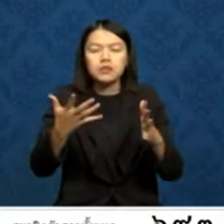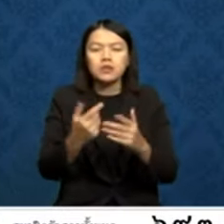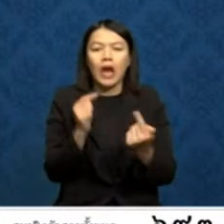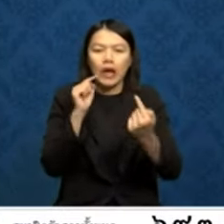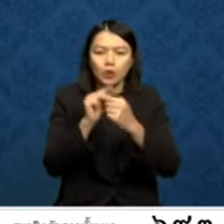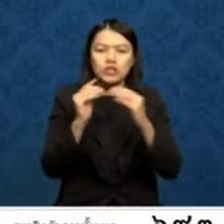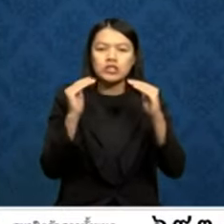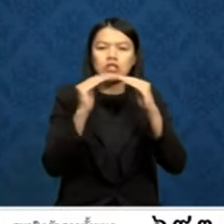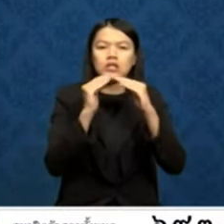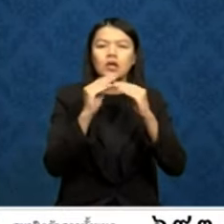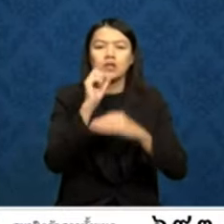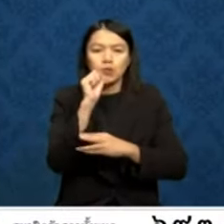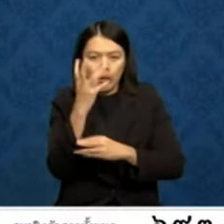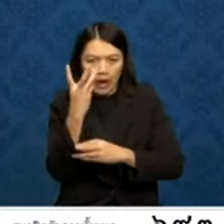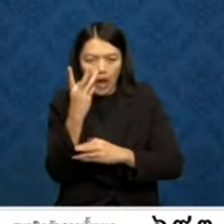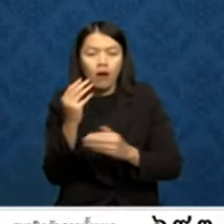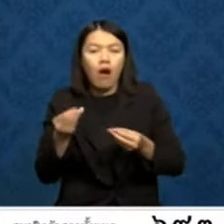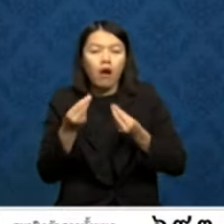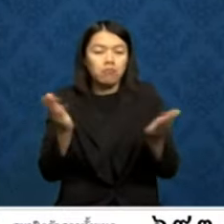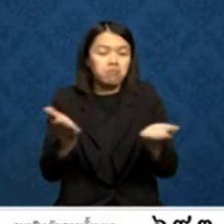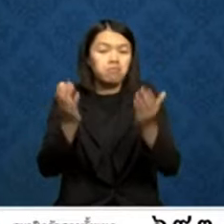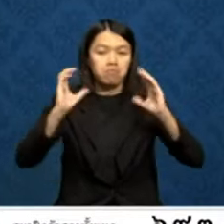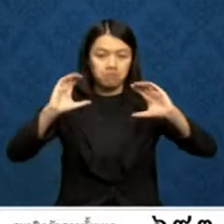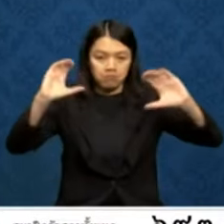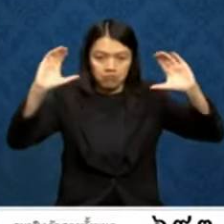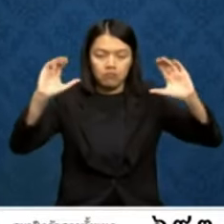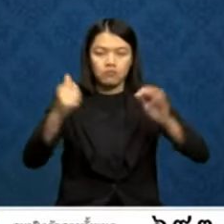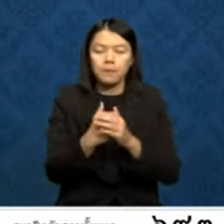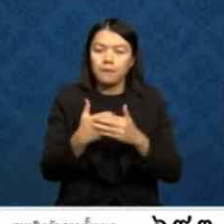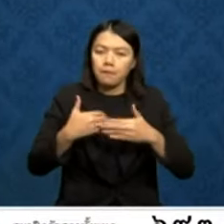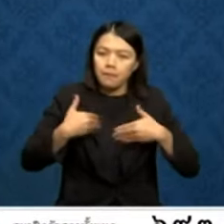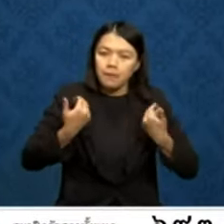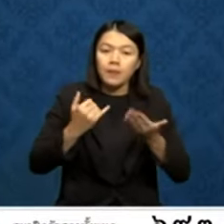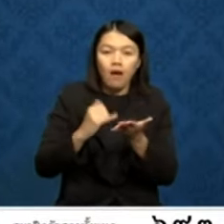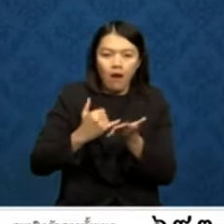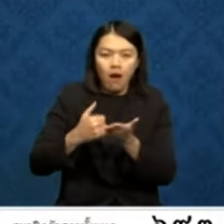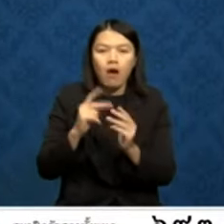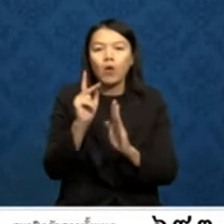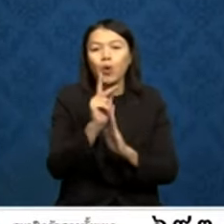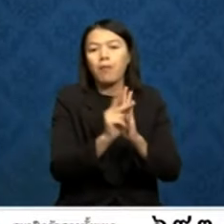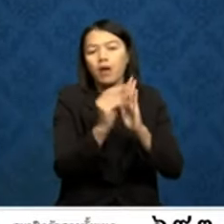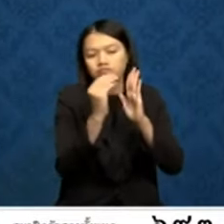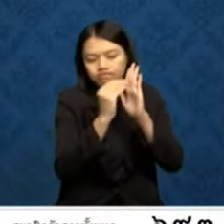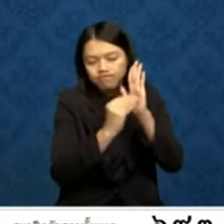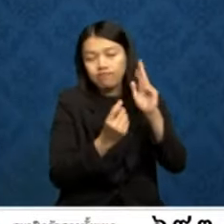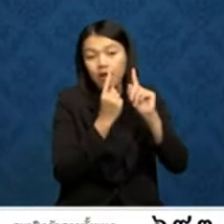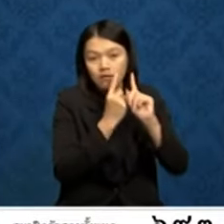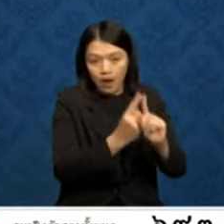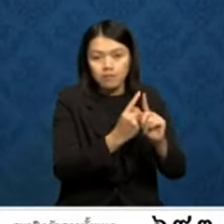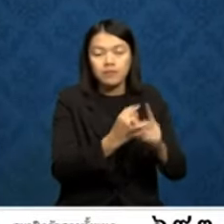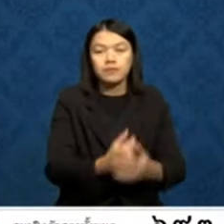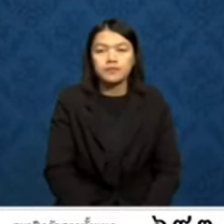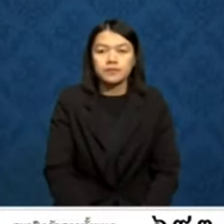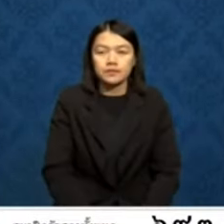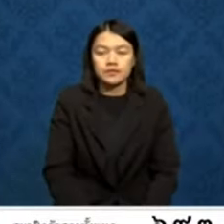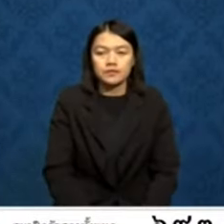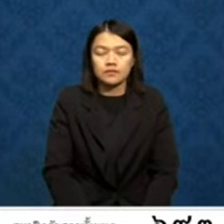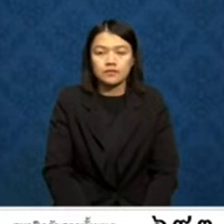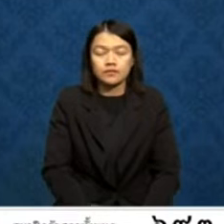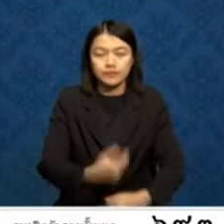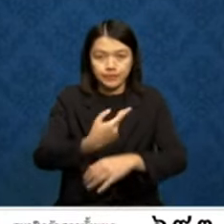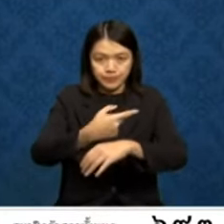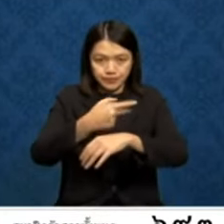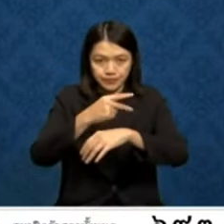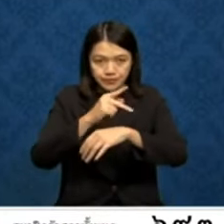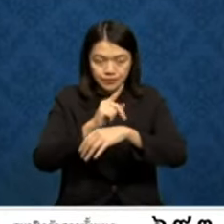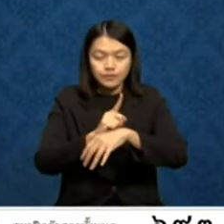ทธิและสวัสดิการของรัฐได้โดยสะดวกตามที่กฎหมายบัญญัติท่านประธานรัฐสภา